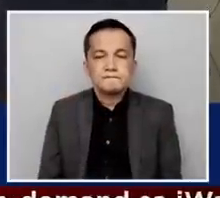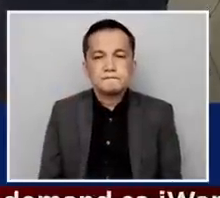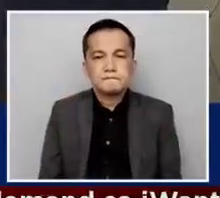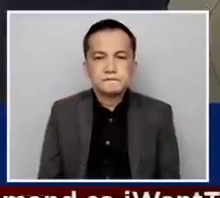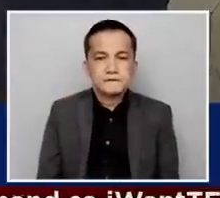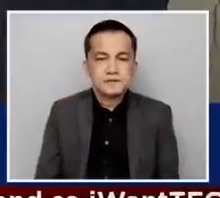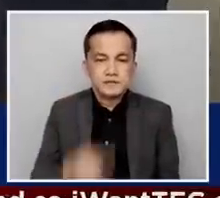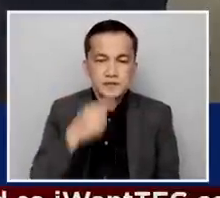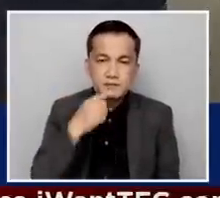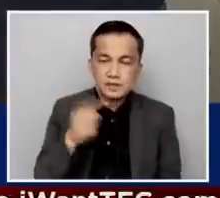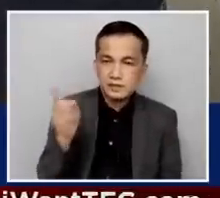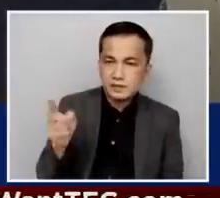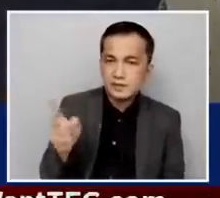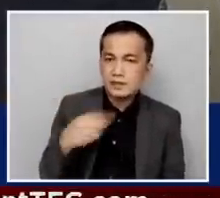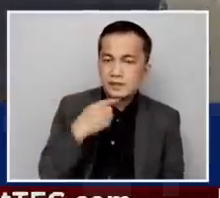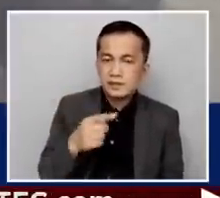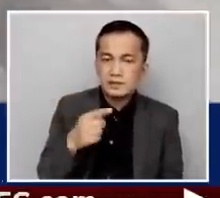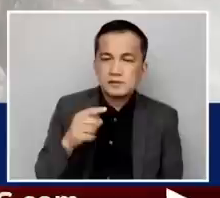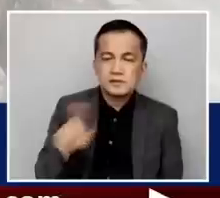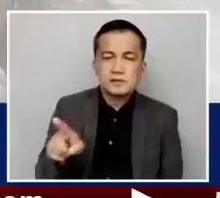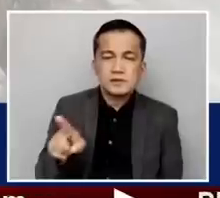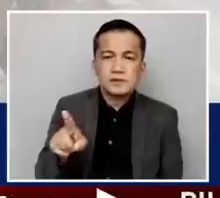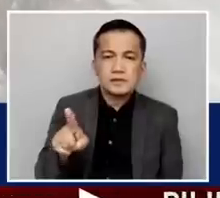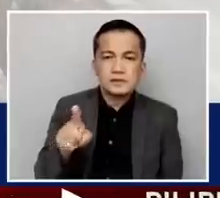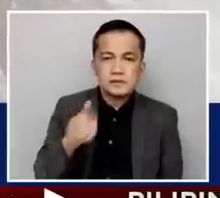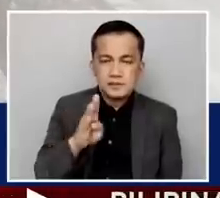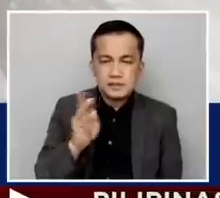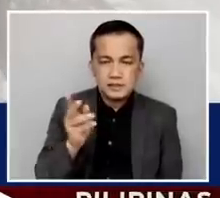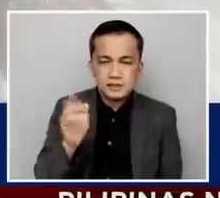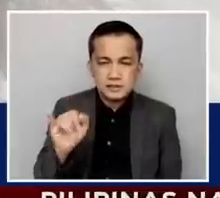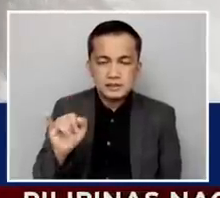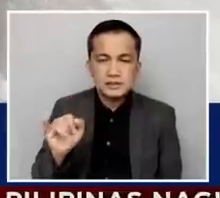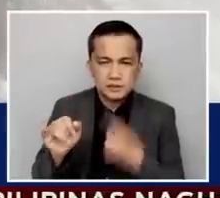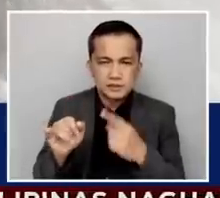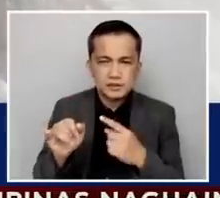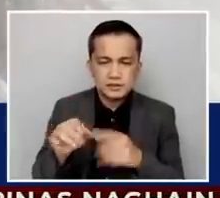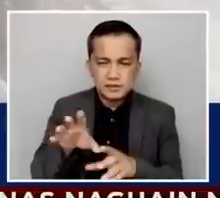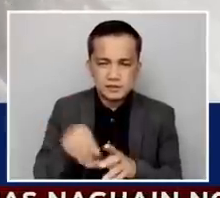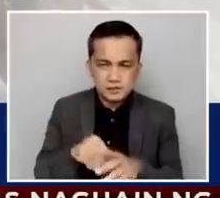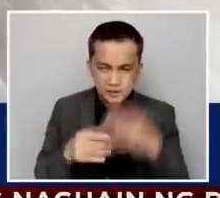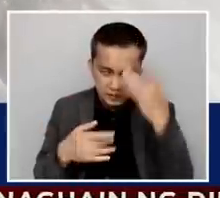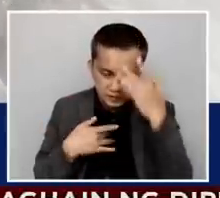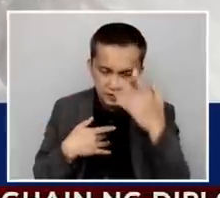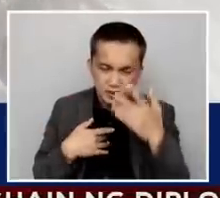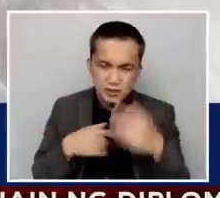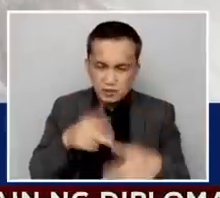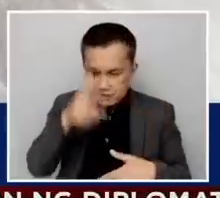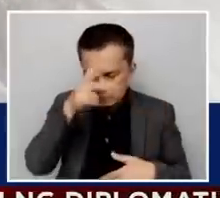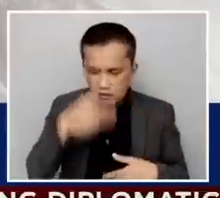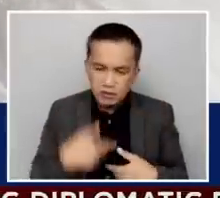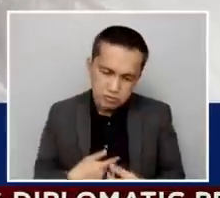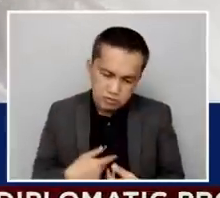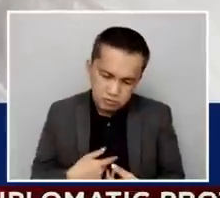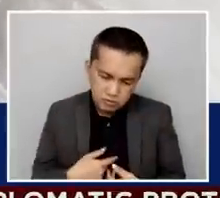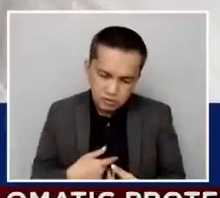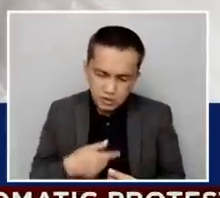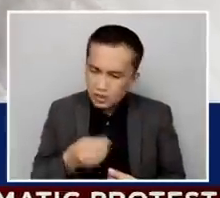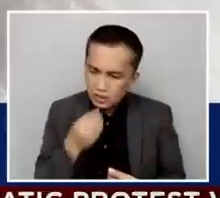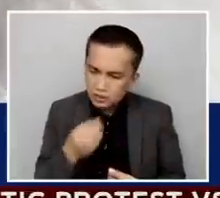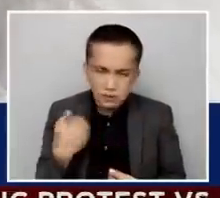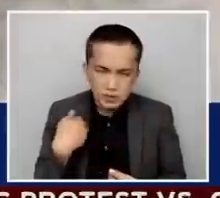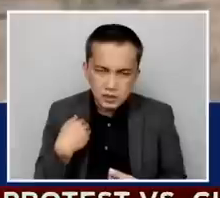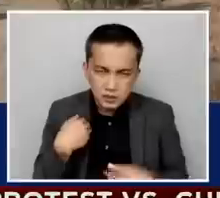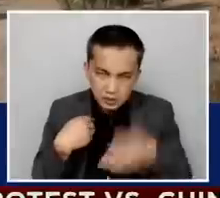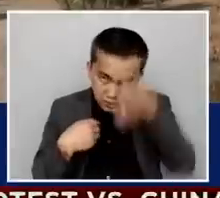BAI, kasama sa sintomas ng bird flu ang pagtamblay ng mga manok, hindi pagkain at pag-iiba ng kulay ng palong